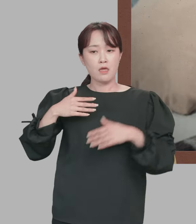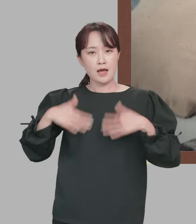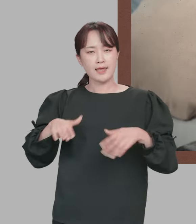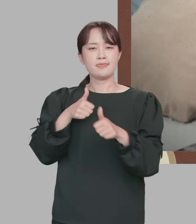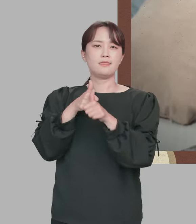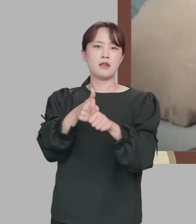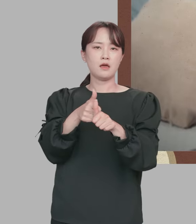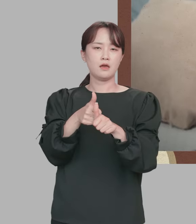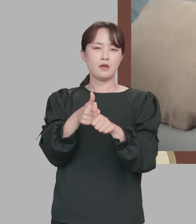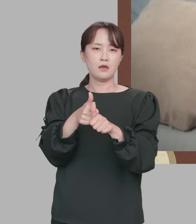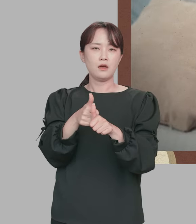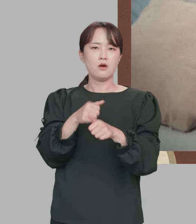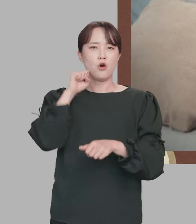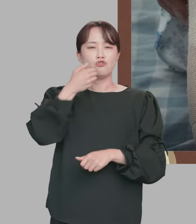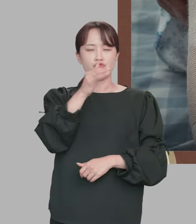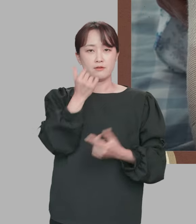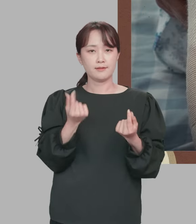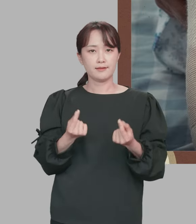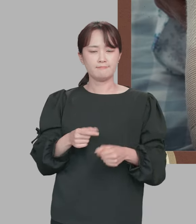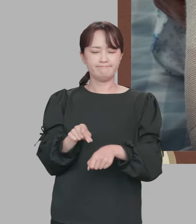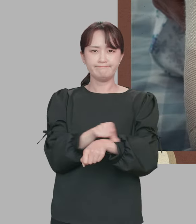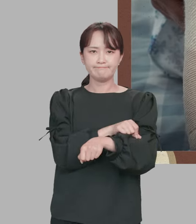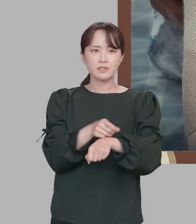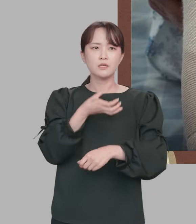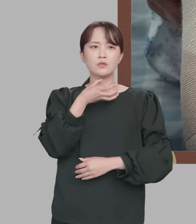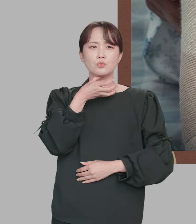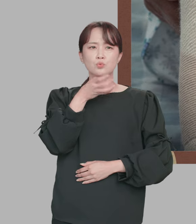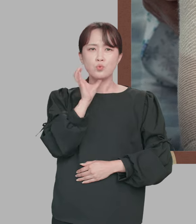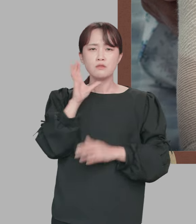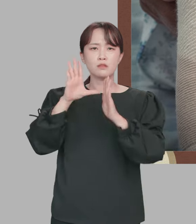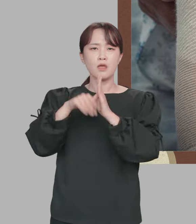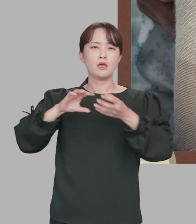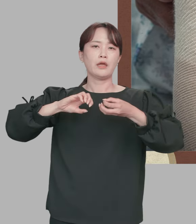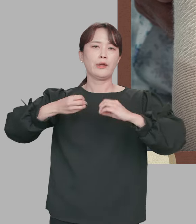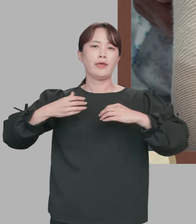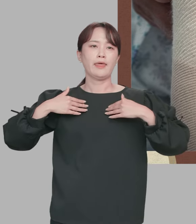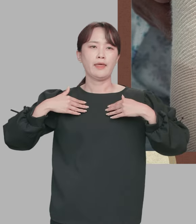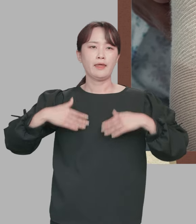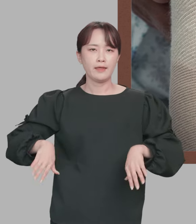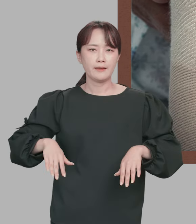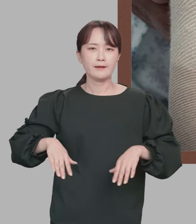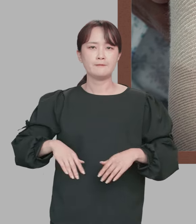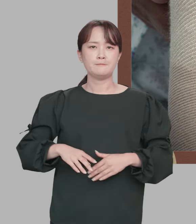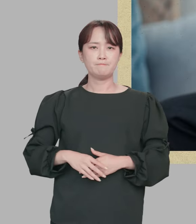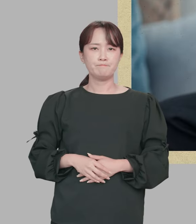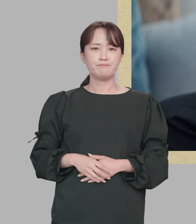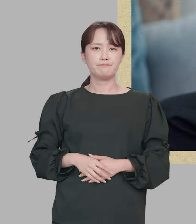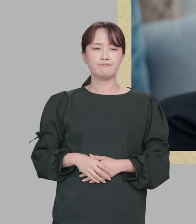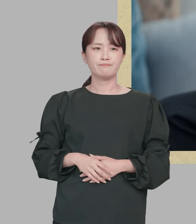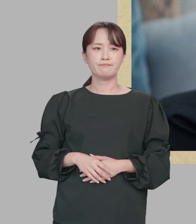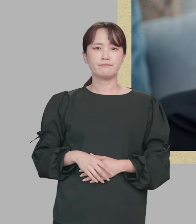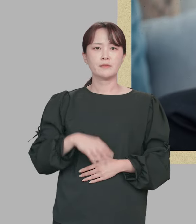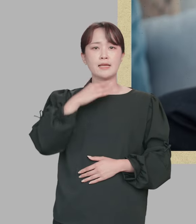오가는 외래 진료가 어려울 수 있는데요. 특히 노인 시기에 근육량의 저하가 가속화되는데요.